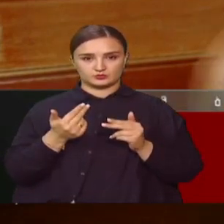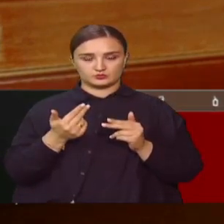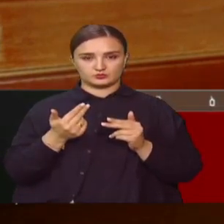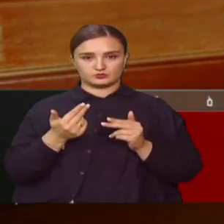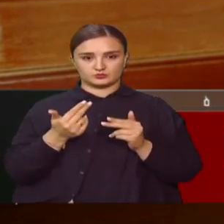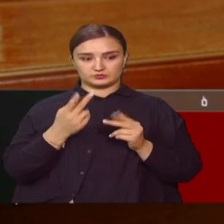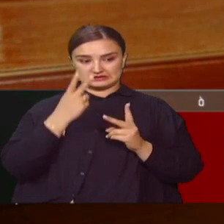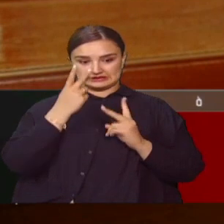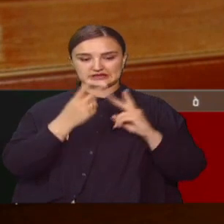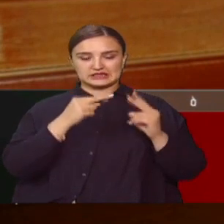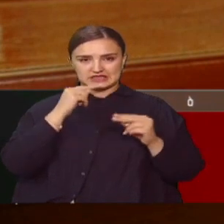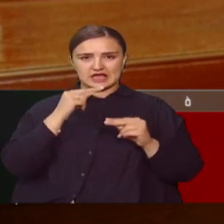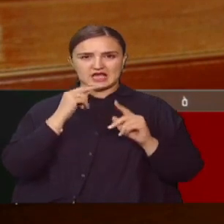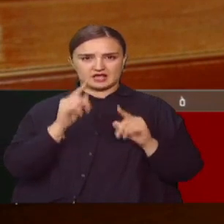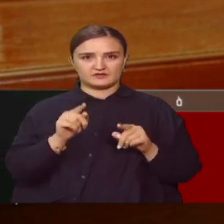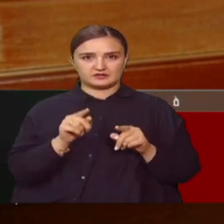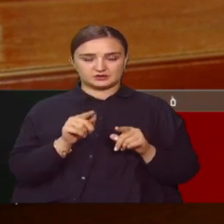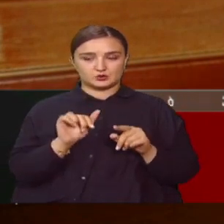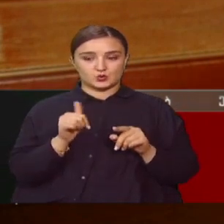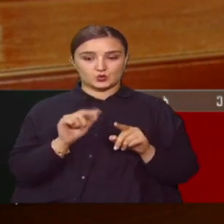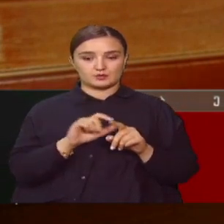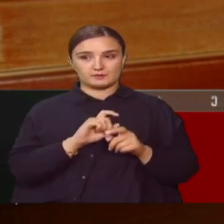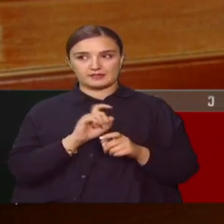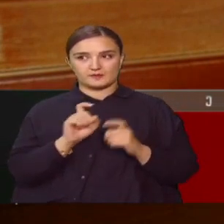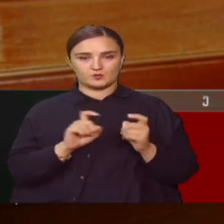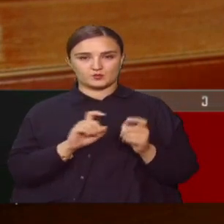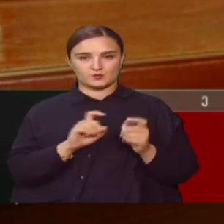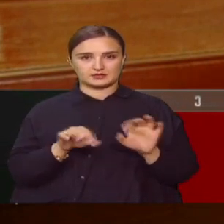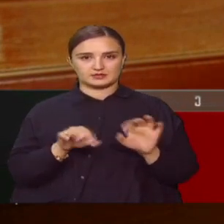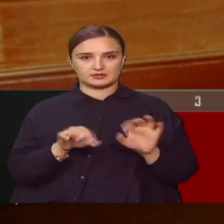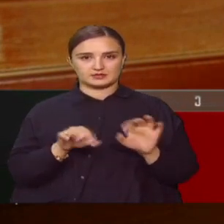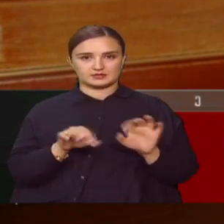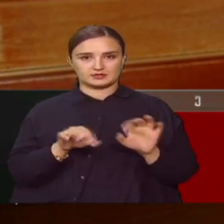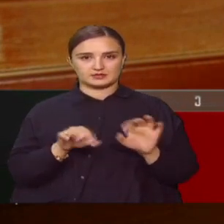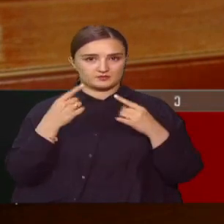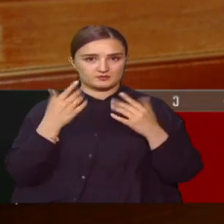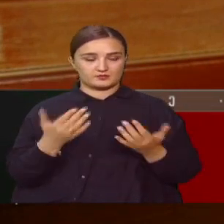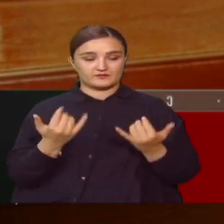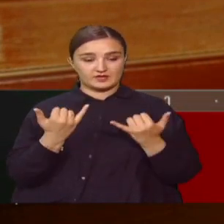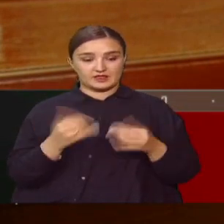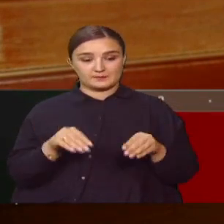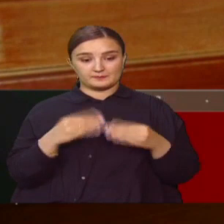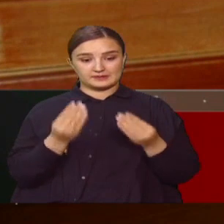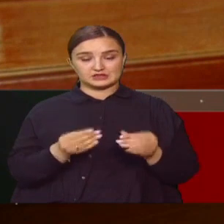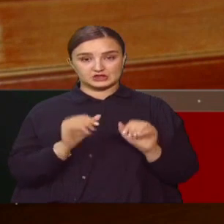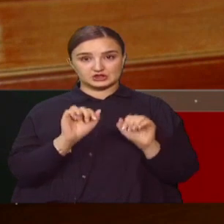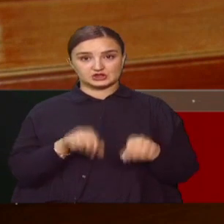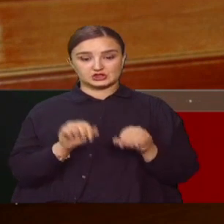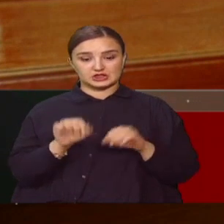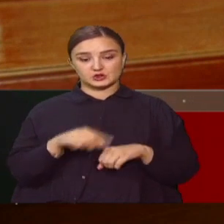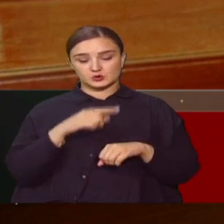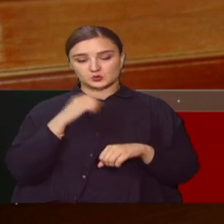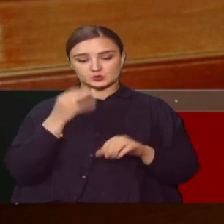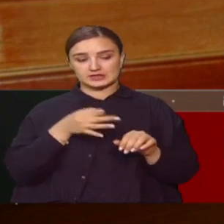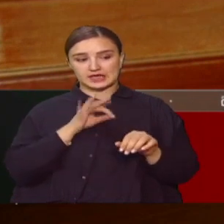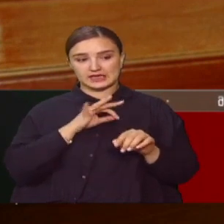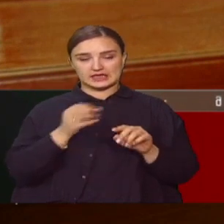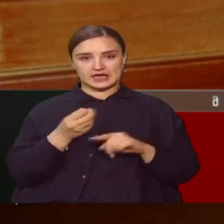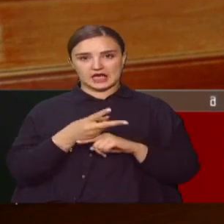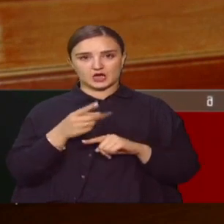ca dacă e dit elementarul ăla, ragur manipulație, e ca maxacme. E ca mie, e ca șansiro, Rusetis, agenti,